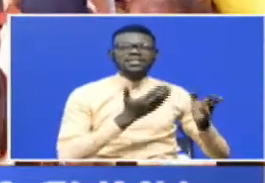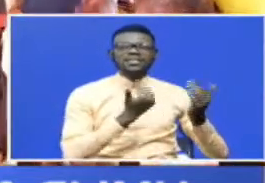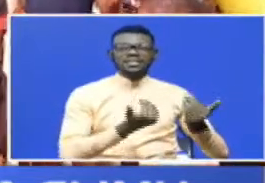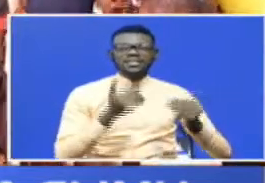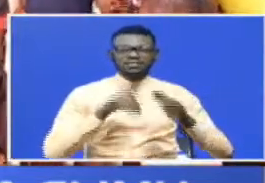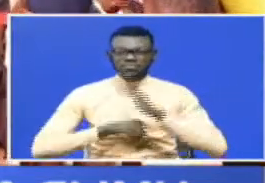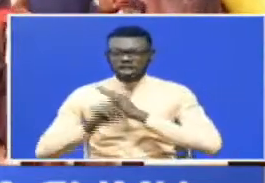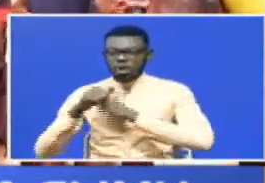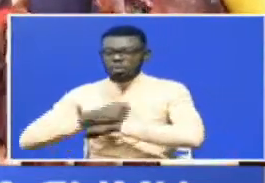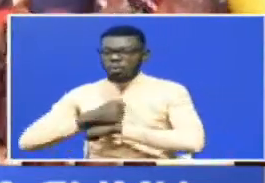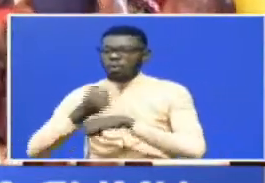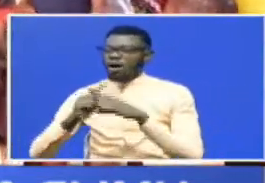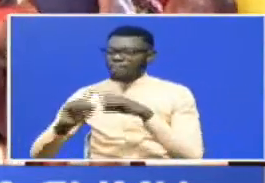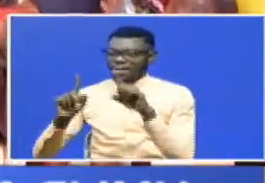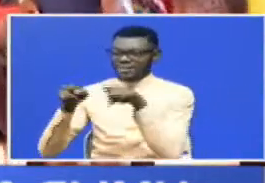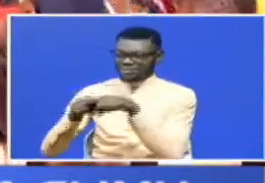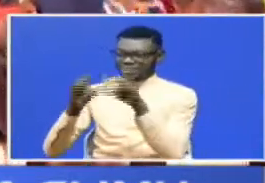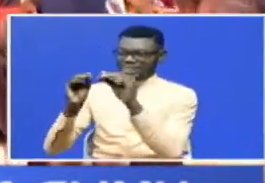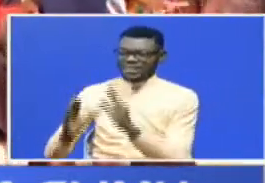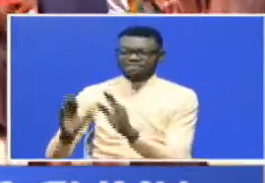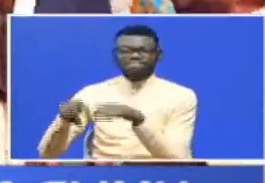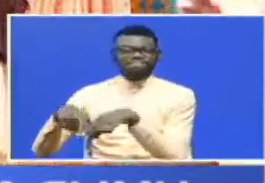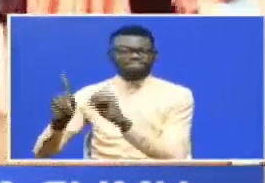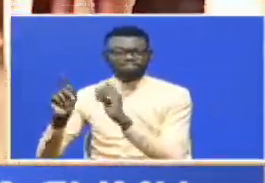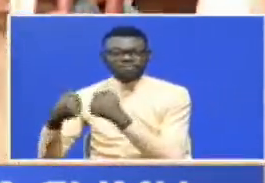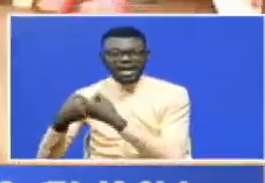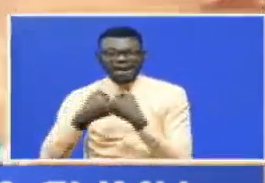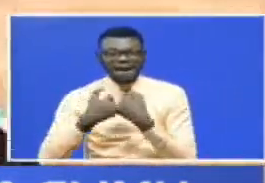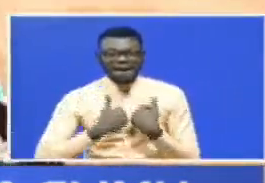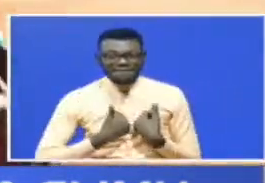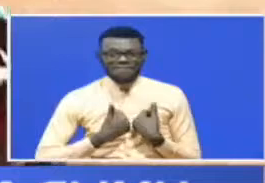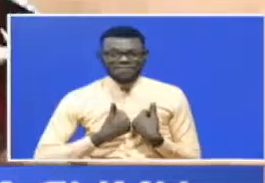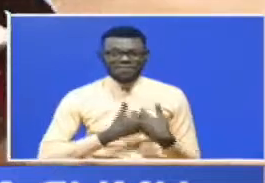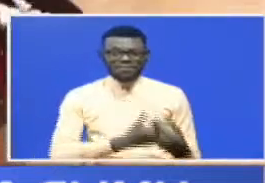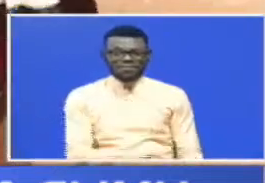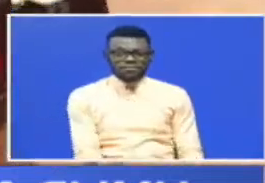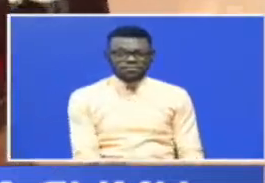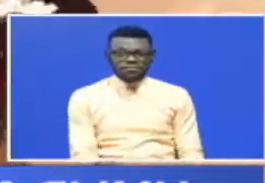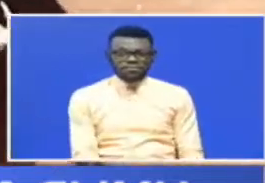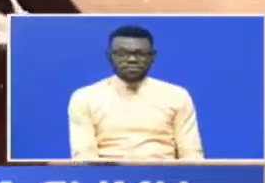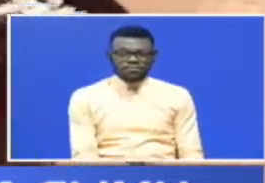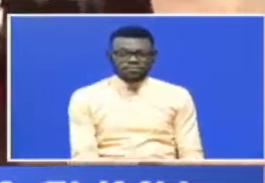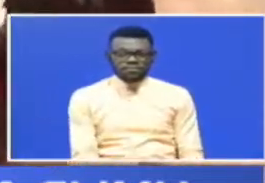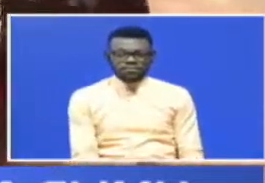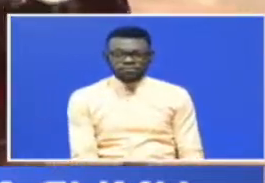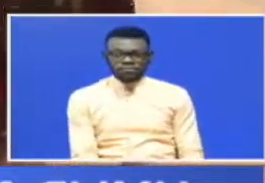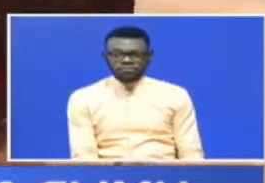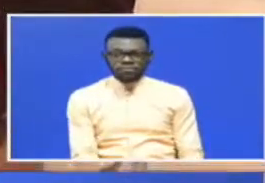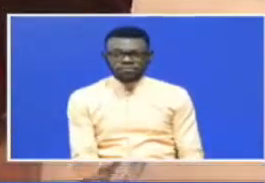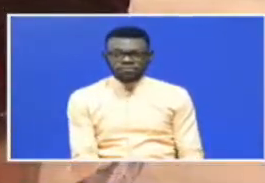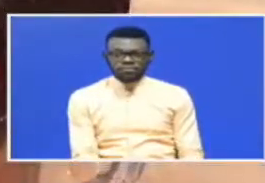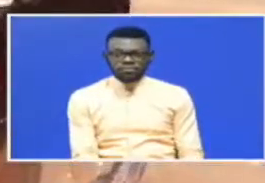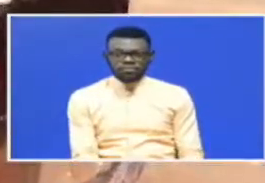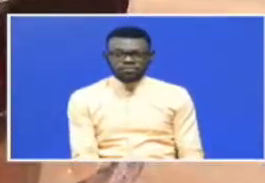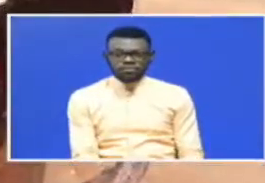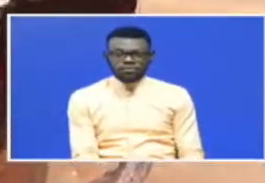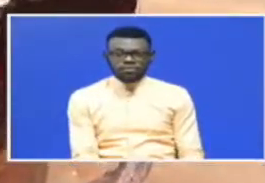walimu kuna challenges ambazo wamepata they cannot facilitate. Hezron Kimari, KTN News, Voi.